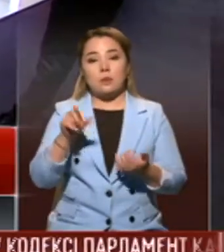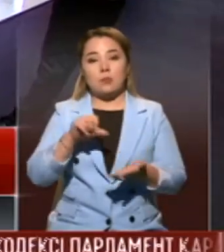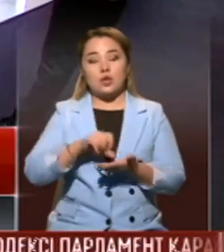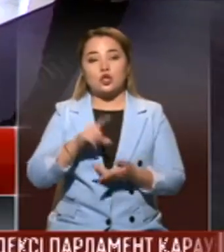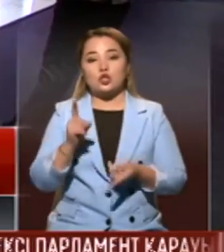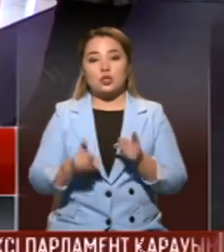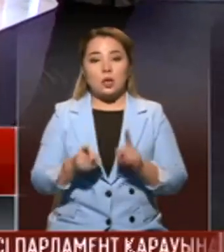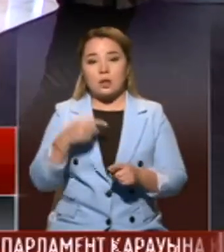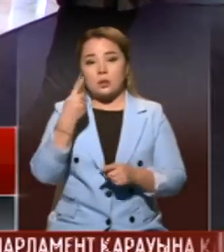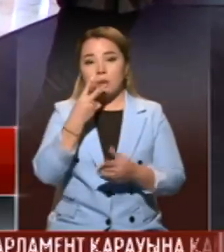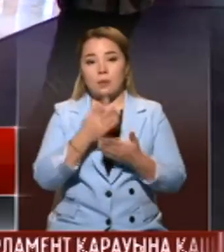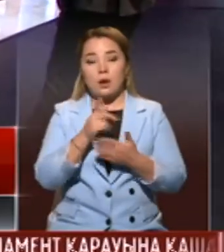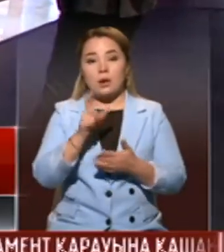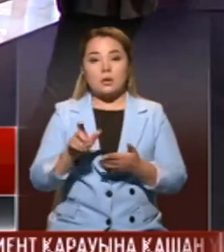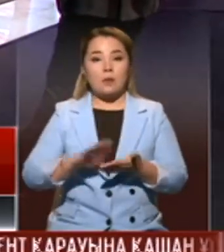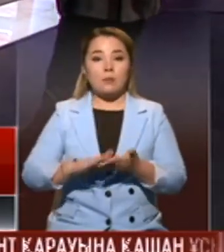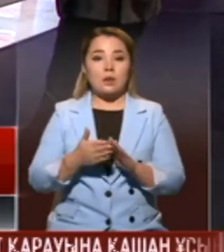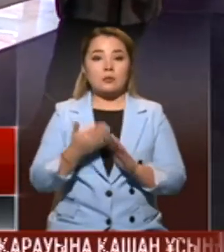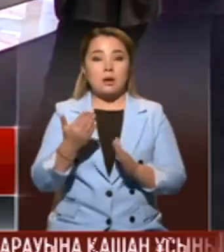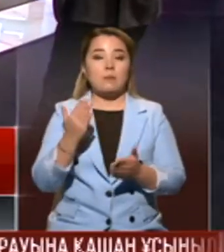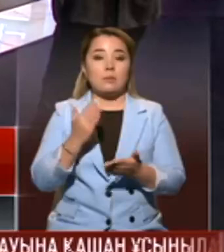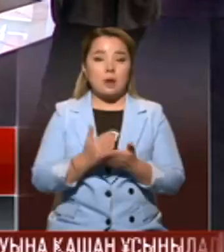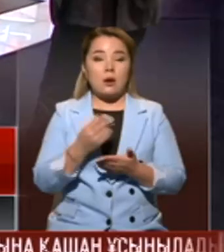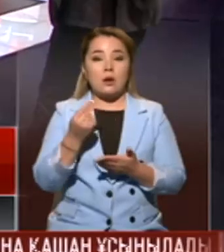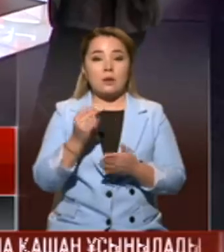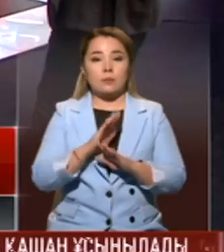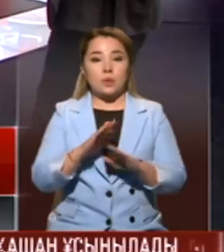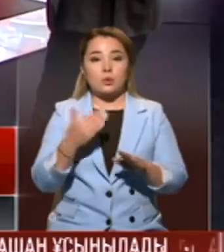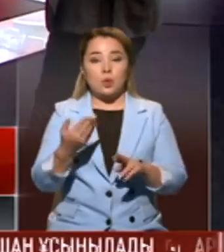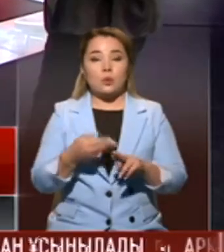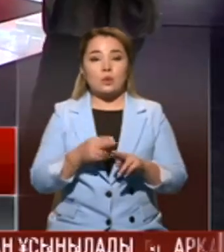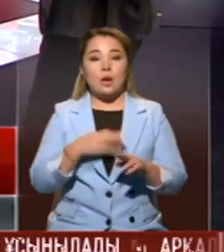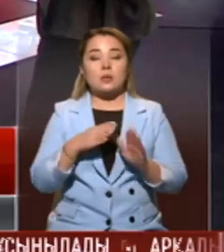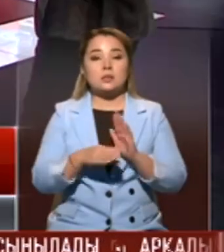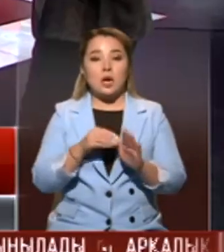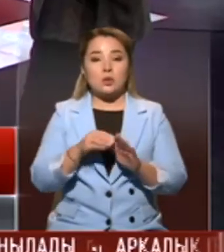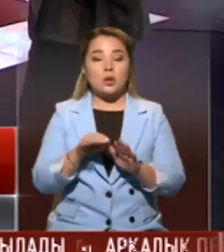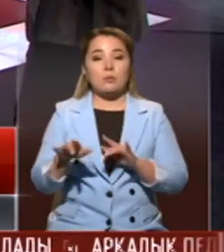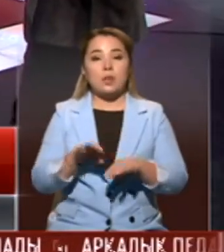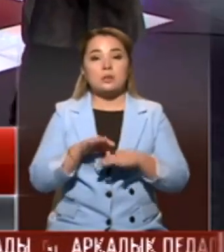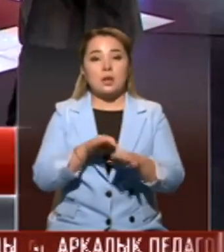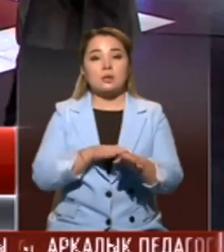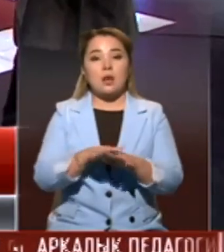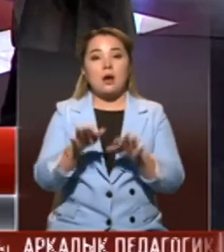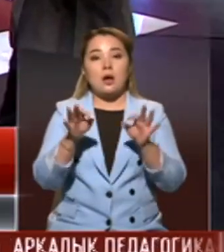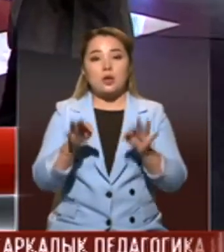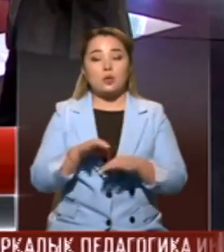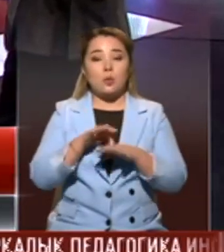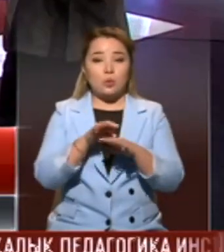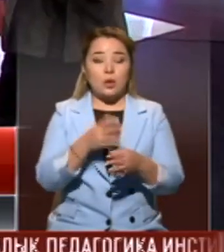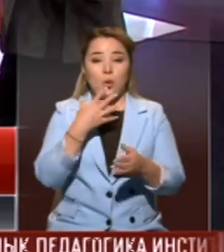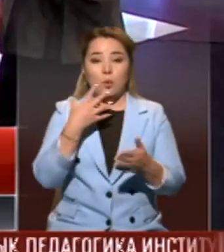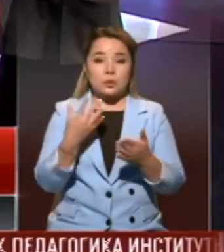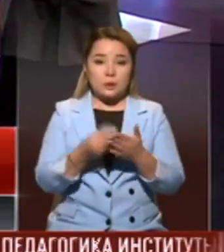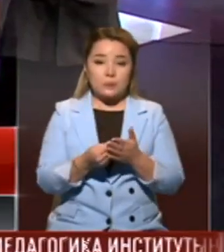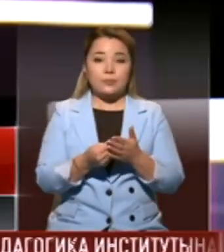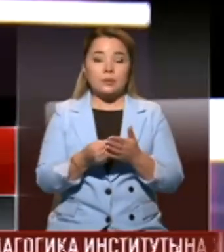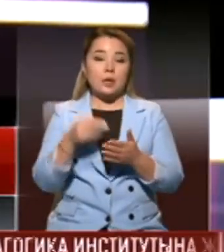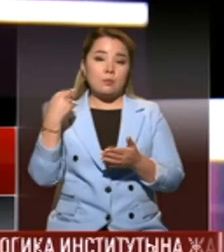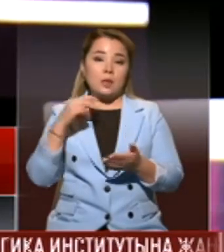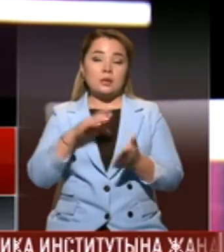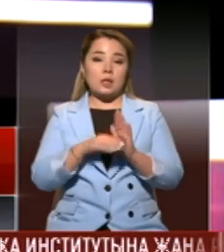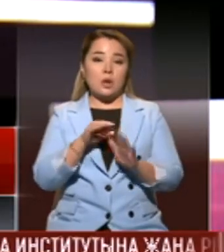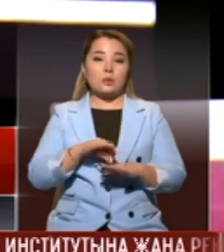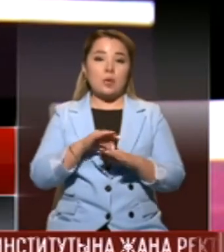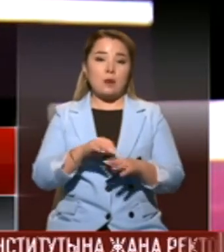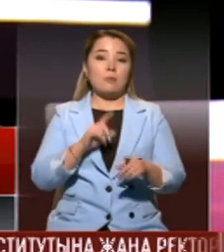шынайы түрде азаматтық позициясы бар адам ол ақша үшін емес. Ол сайлау процесінің әділ өтуі үшін өзінің президенттік